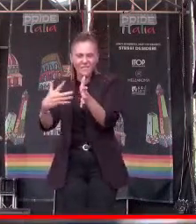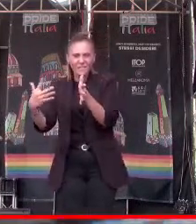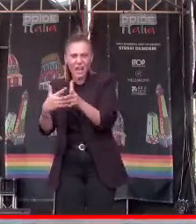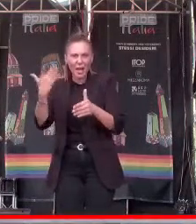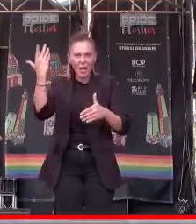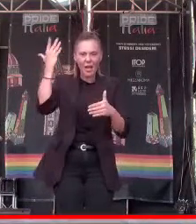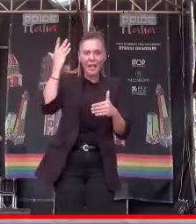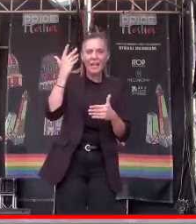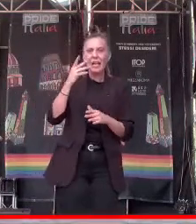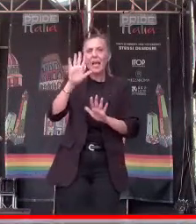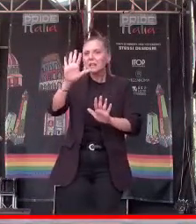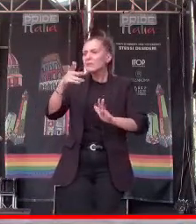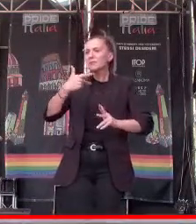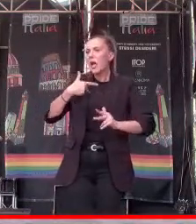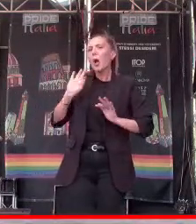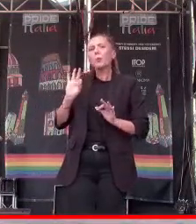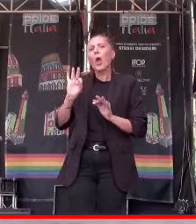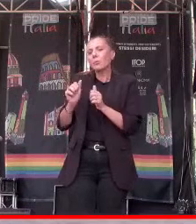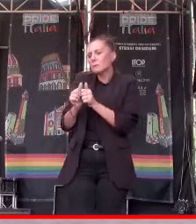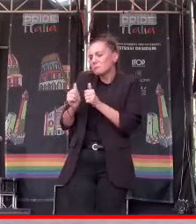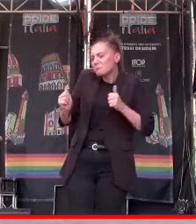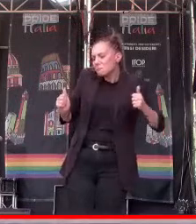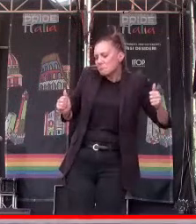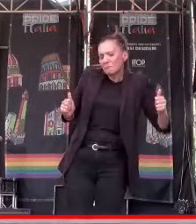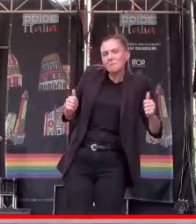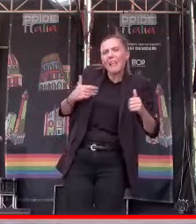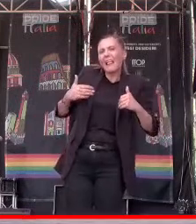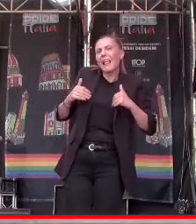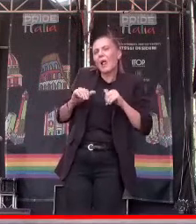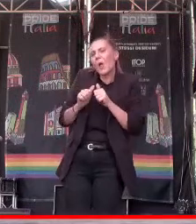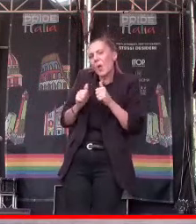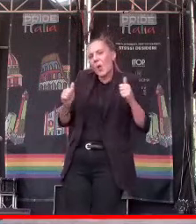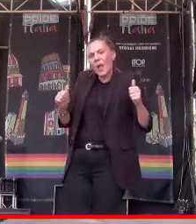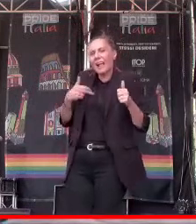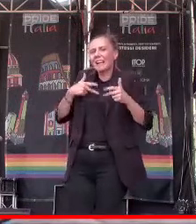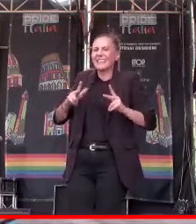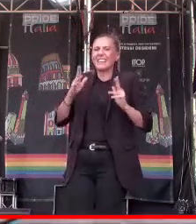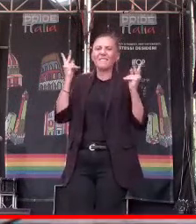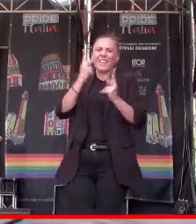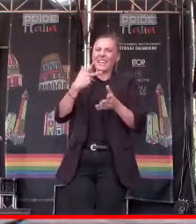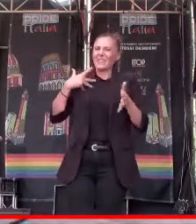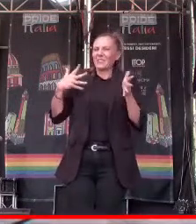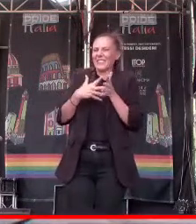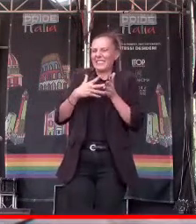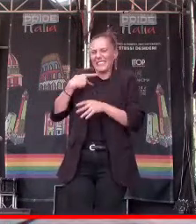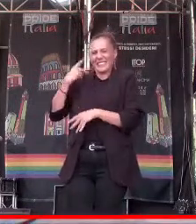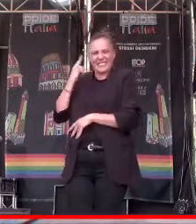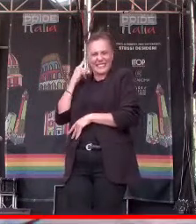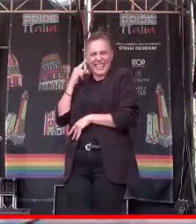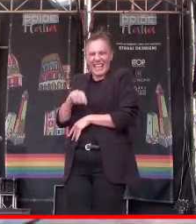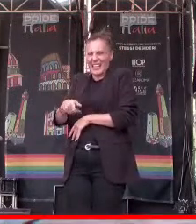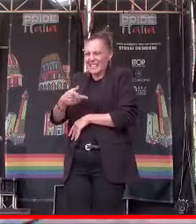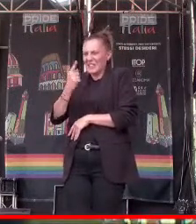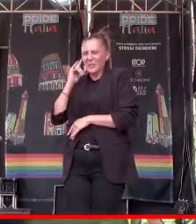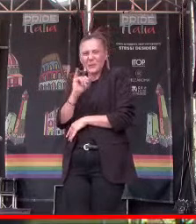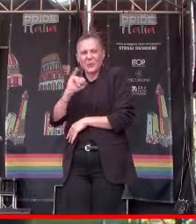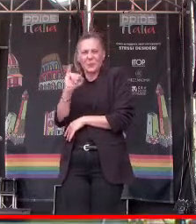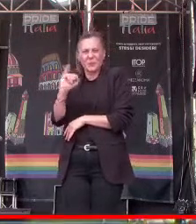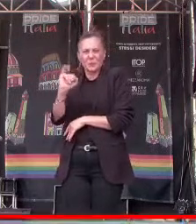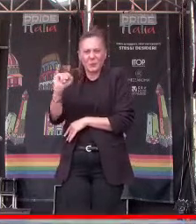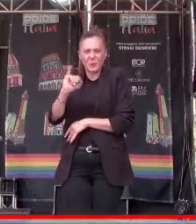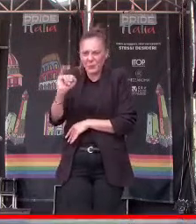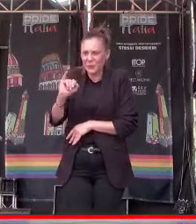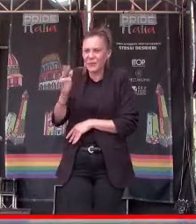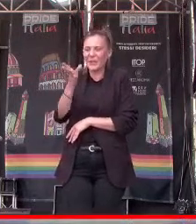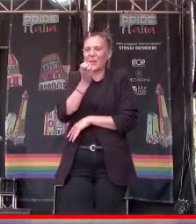Mi metto qui, sedia. Guardi, no, in estremo. Non vorrei dare fastidio, dall'altro vedo che fischio, comunque mi muovo.